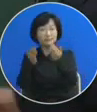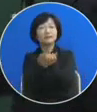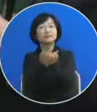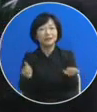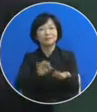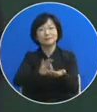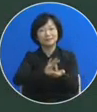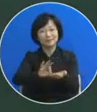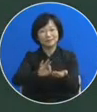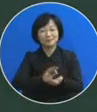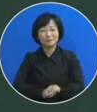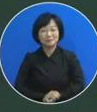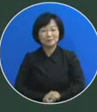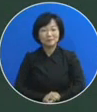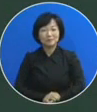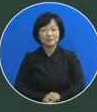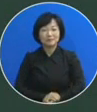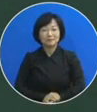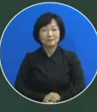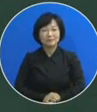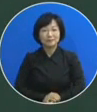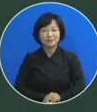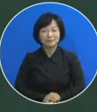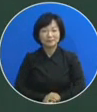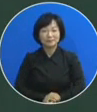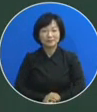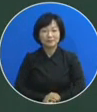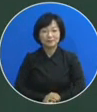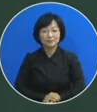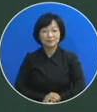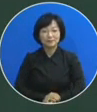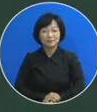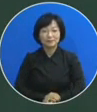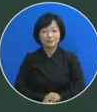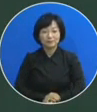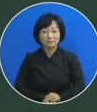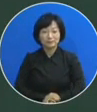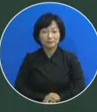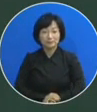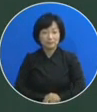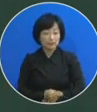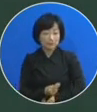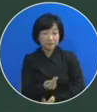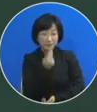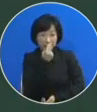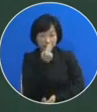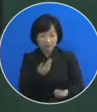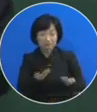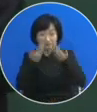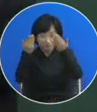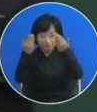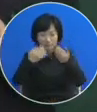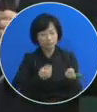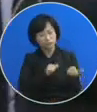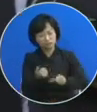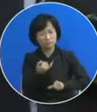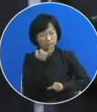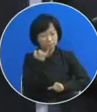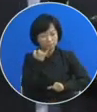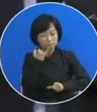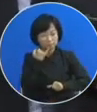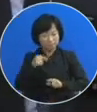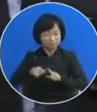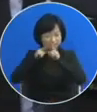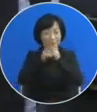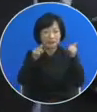하나님께서는 생명 건 자에게 모든 것을 다 주셨습니다. And to those who stake their lives,